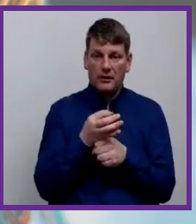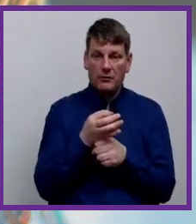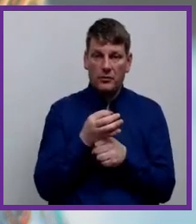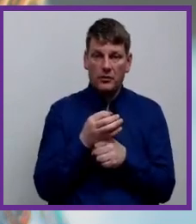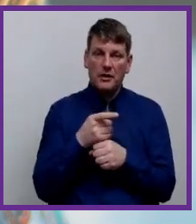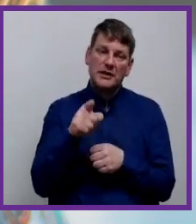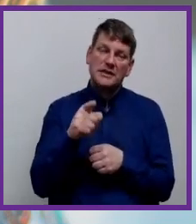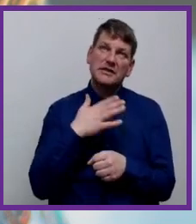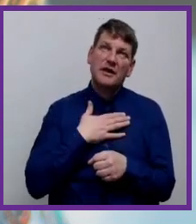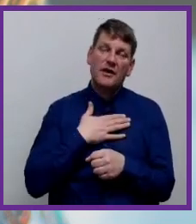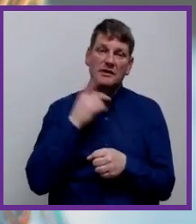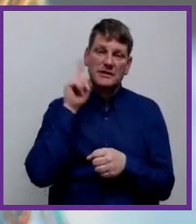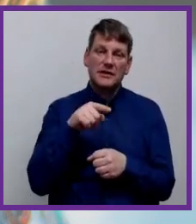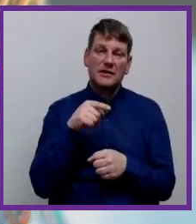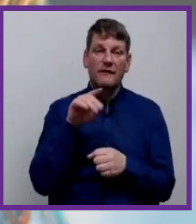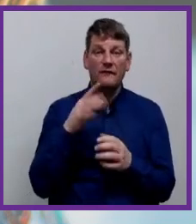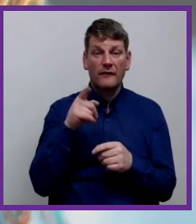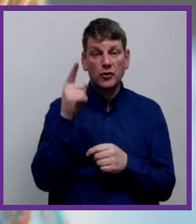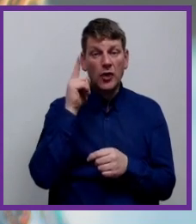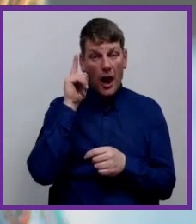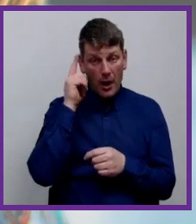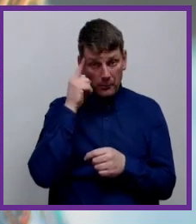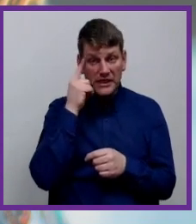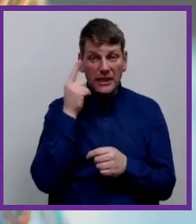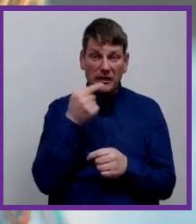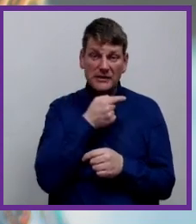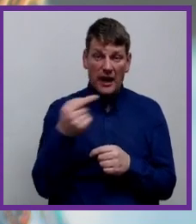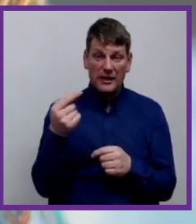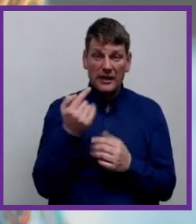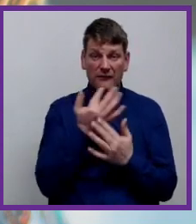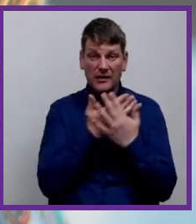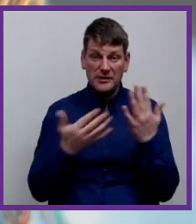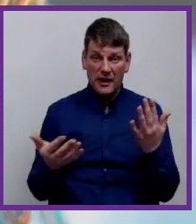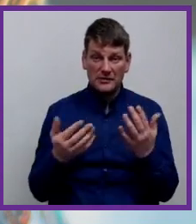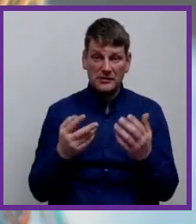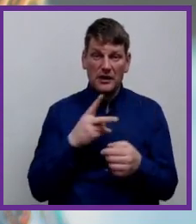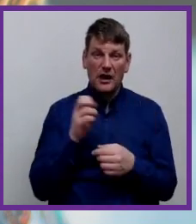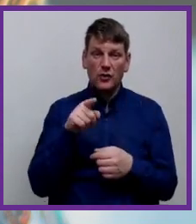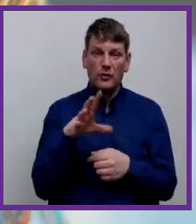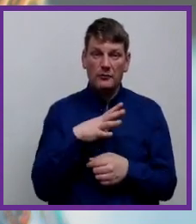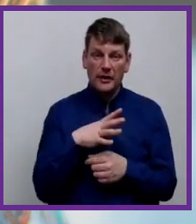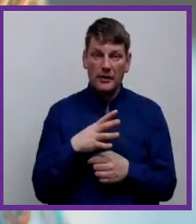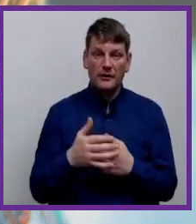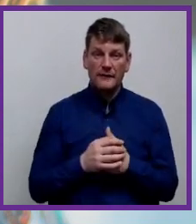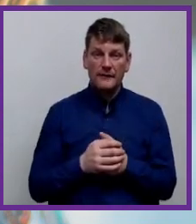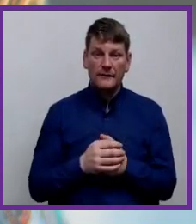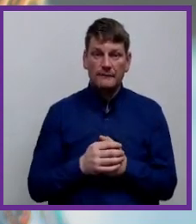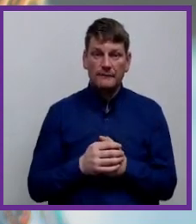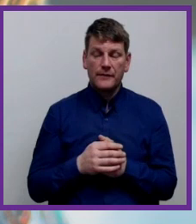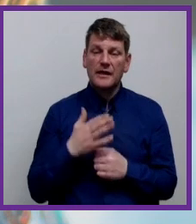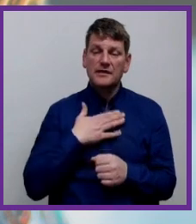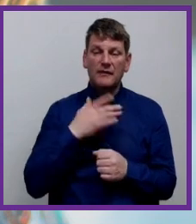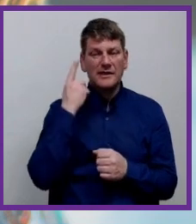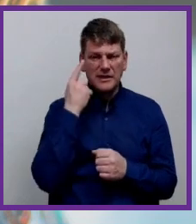tas savā ziņā, un viņš apzinās sekas, negatīvās iespējams, ja katru bija kaitīgā ietekmes pierakstīt. Savā ziņā